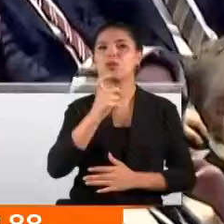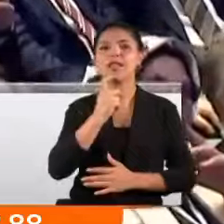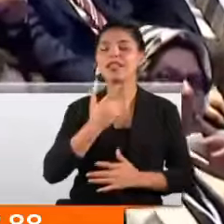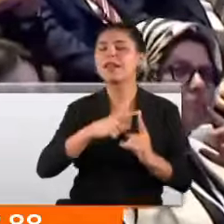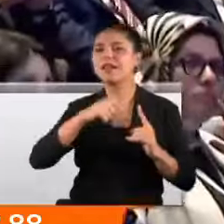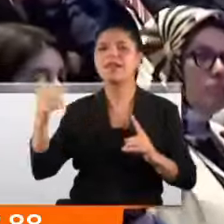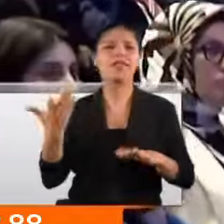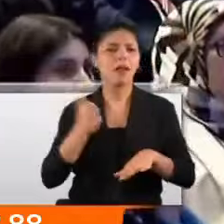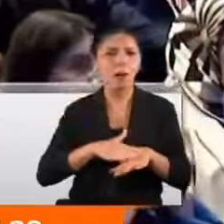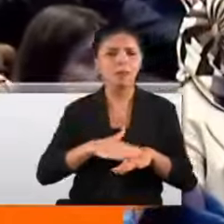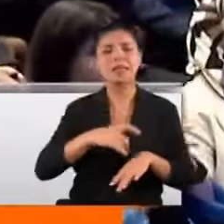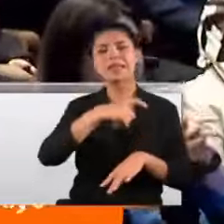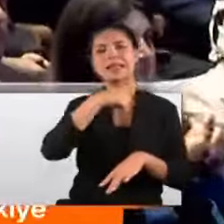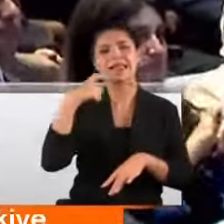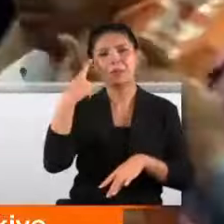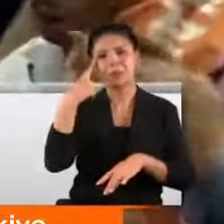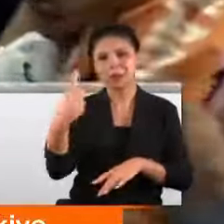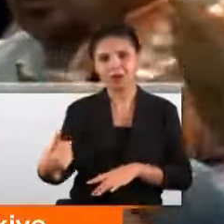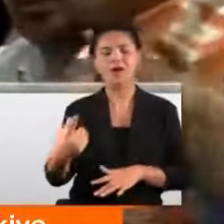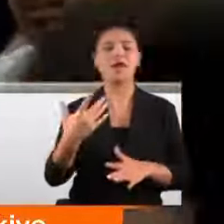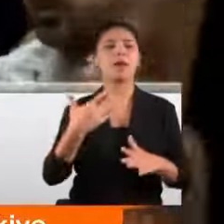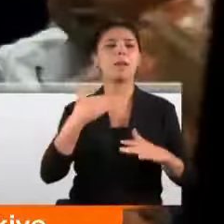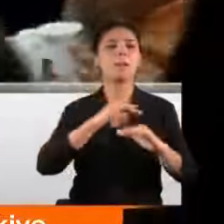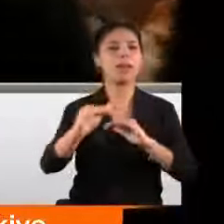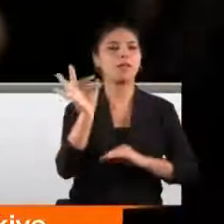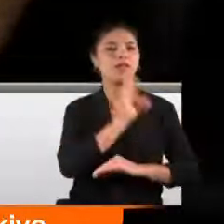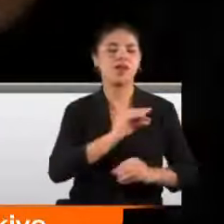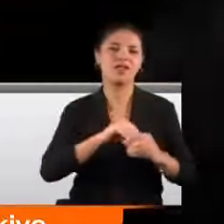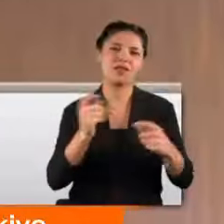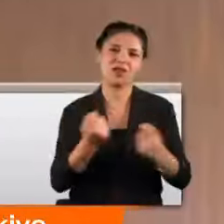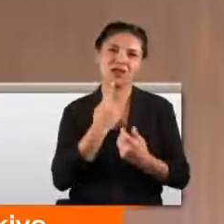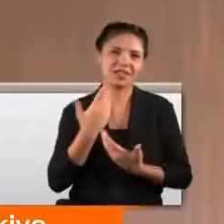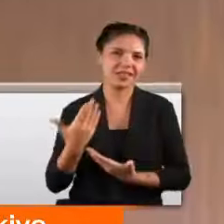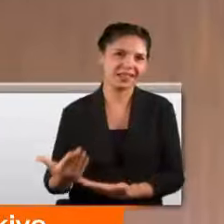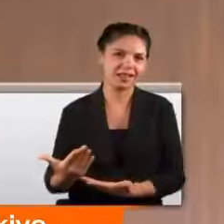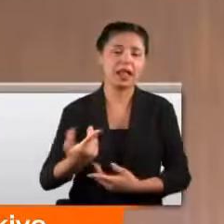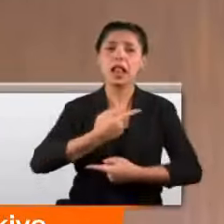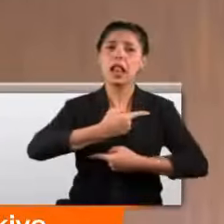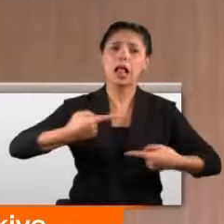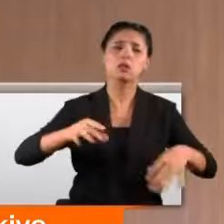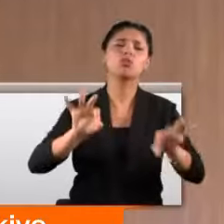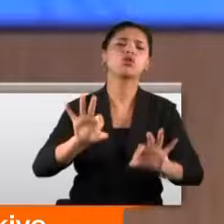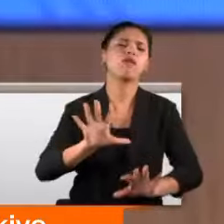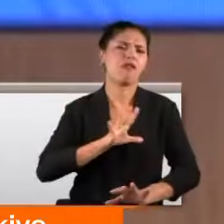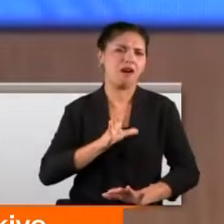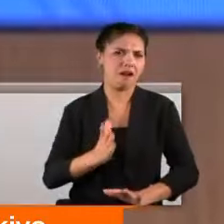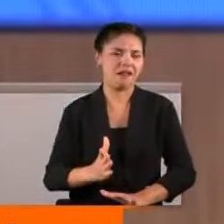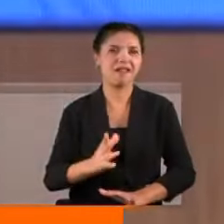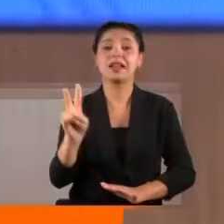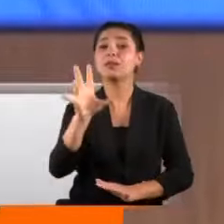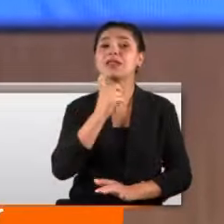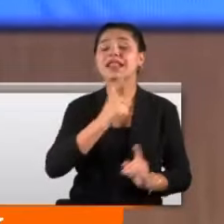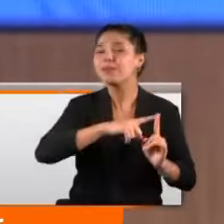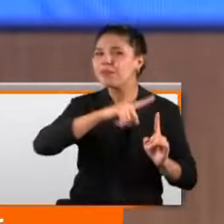yaptıysak samimiyetle milletimizin çıkarlarını korumak için yaptık diye devam etti. Eksiklerimiz elbette olmuştur ama 23